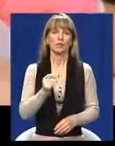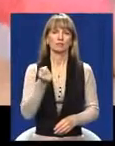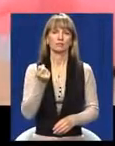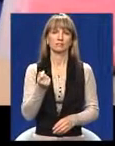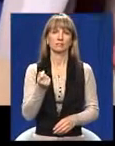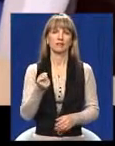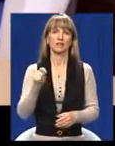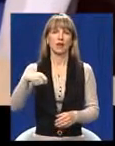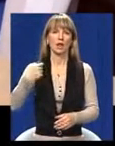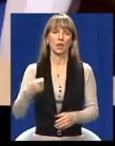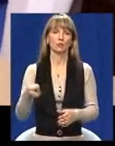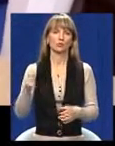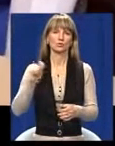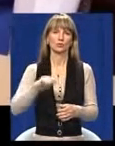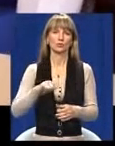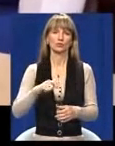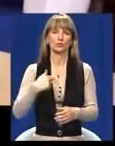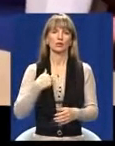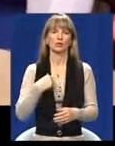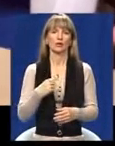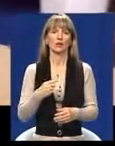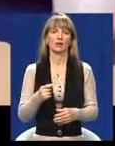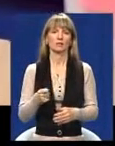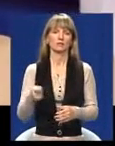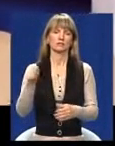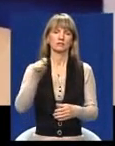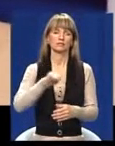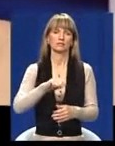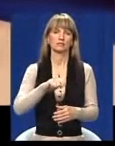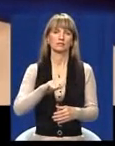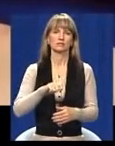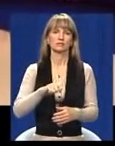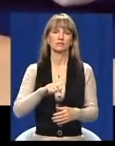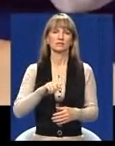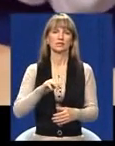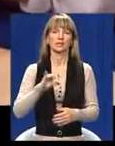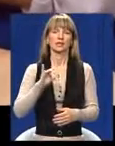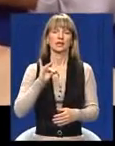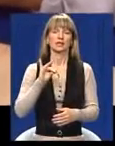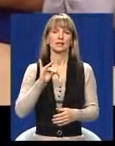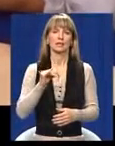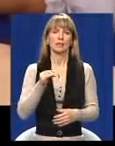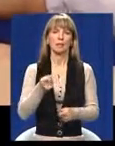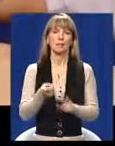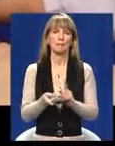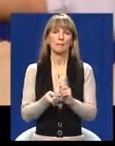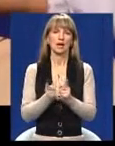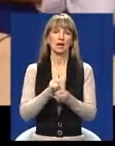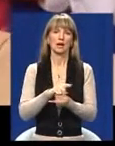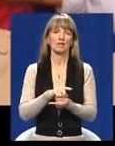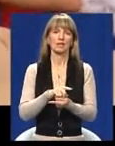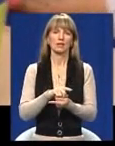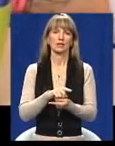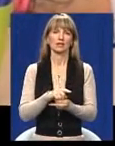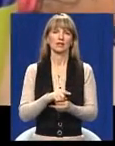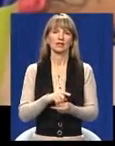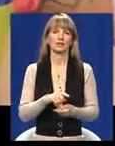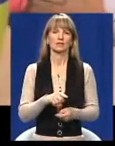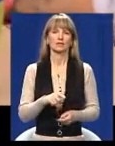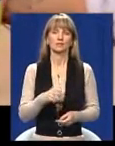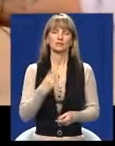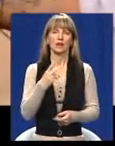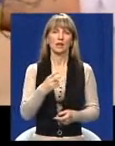на ложечку. Я її даю вам. І на 1, 2, 3 ви перевертаєте все туди у колбу. Добре?